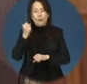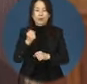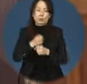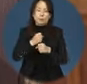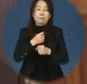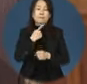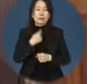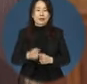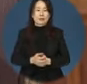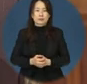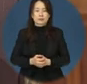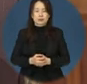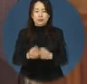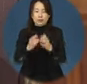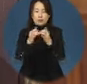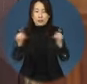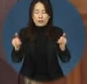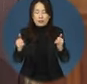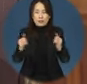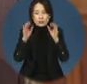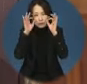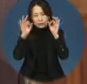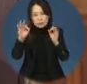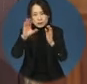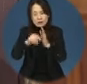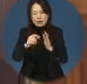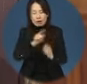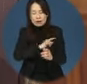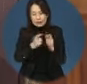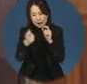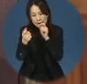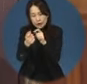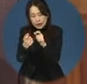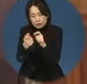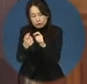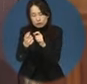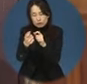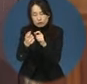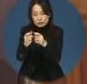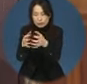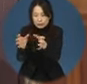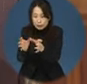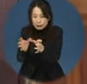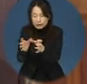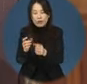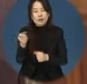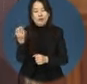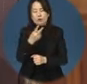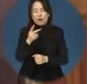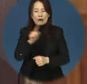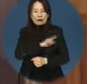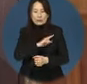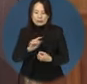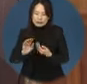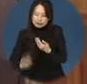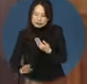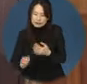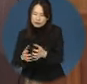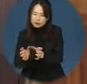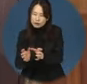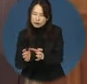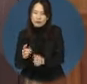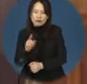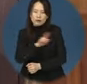주민분들이 봤을 때 가장 가까운 행정 기가 또는 가량 낮은 기가 또 가장 작은 기관이